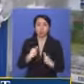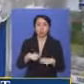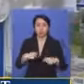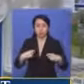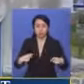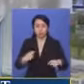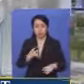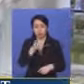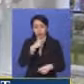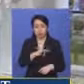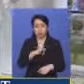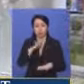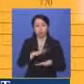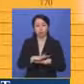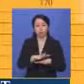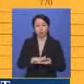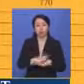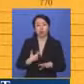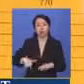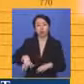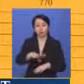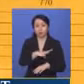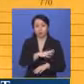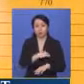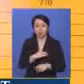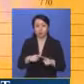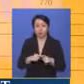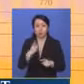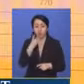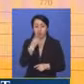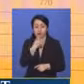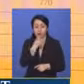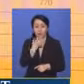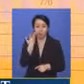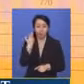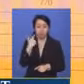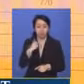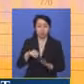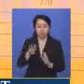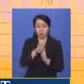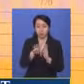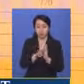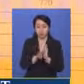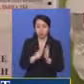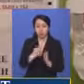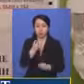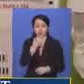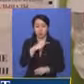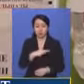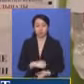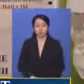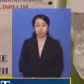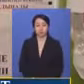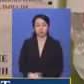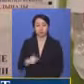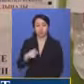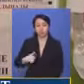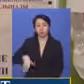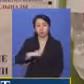реализовывать препараты стабфонда. На видном месте разместили листок оранжевого цвета с перечнем всех представленных лекарств. Здесь